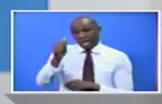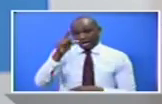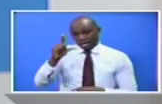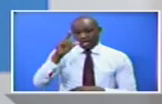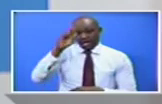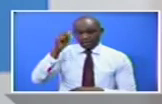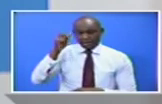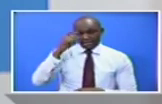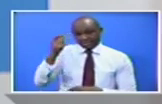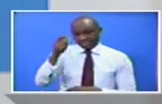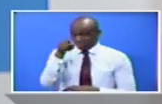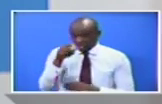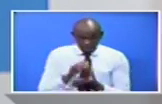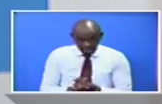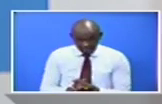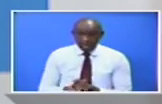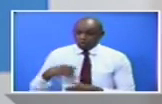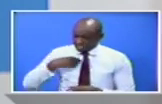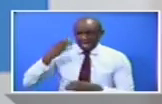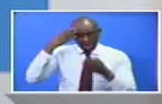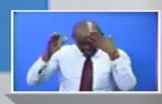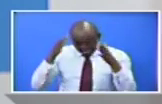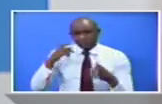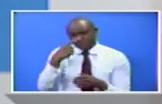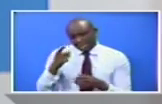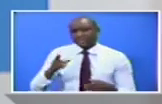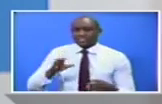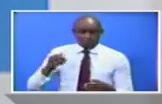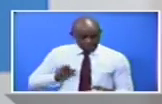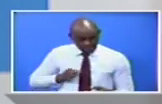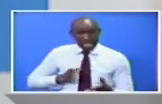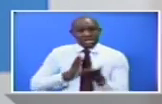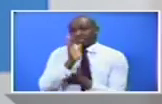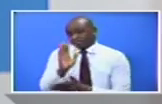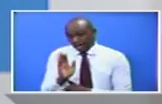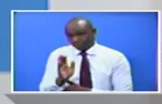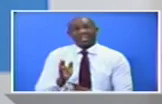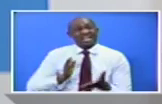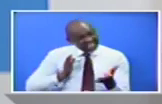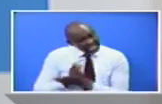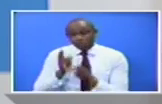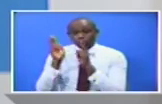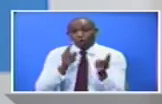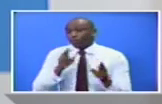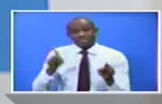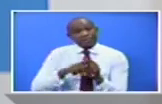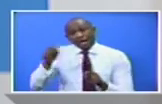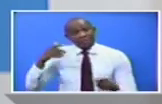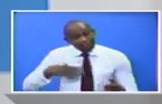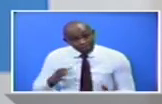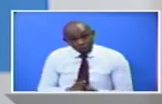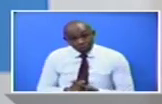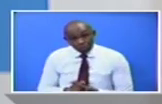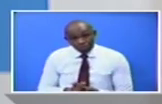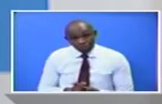union yetu ya Kudheiha tumekuwa tukiwahamasisha wajue haki zao, na haki zao ni haki zile za kawaida kama za mfanyikazi